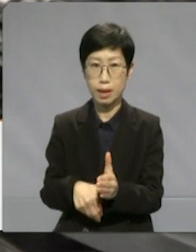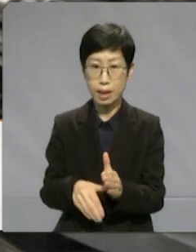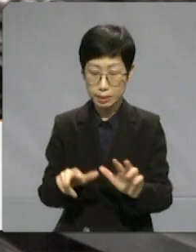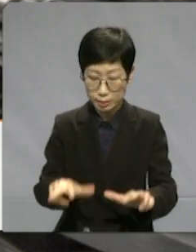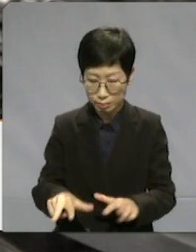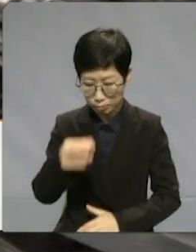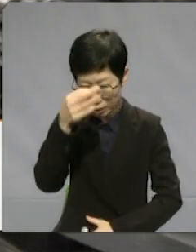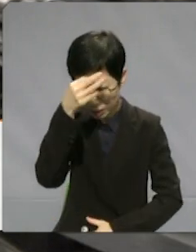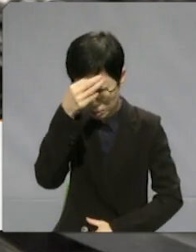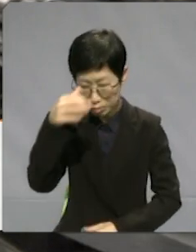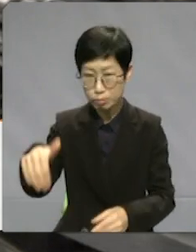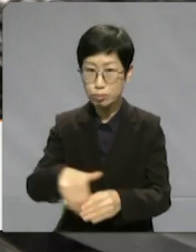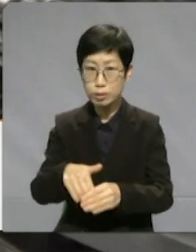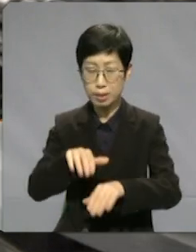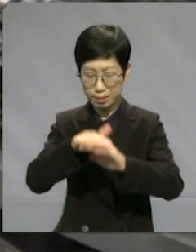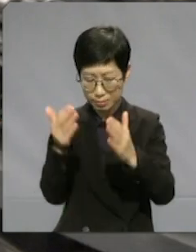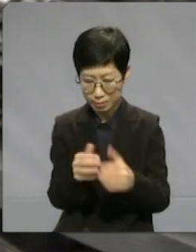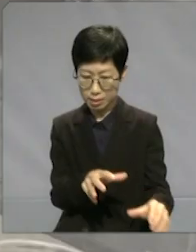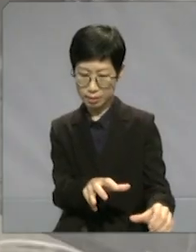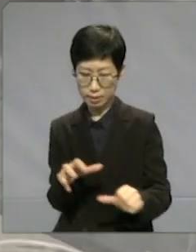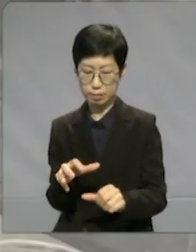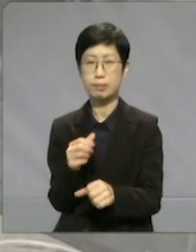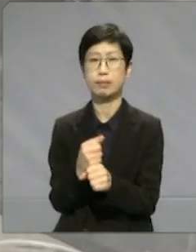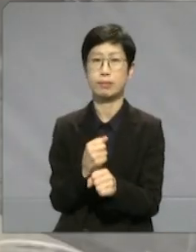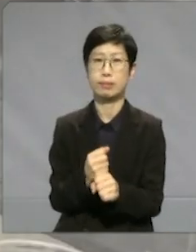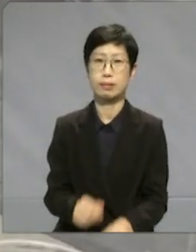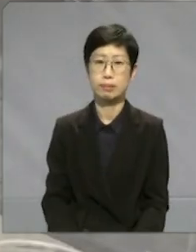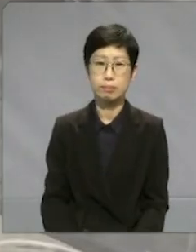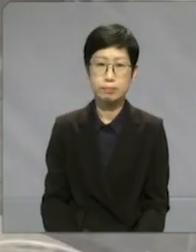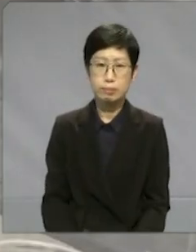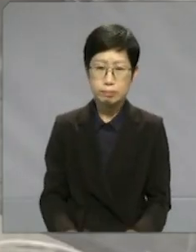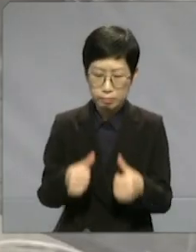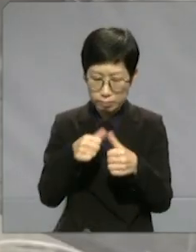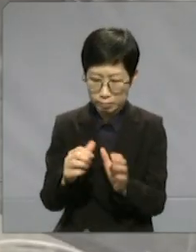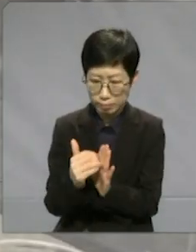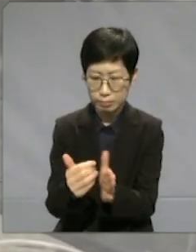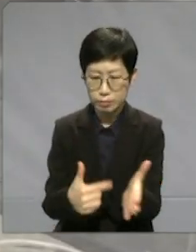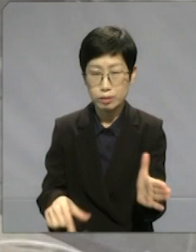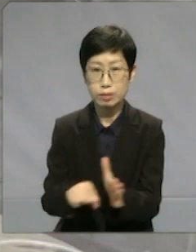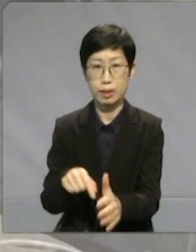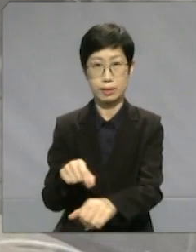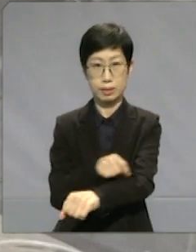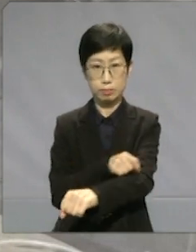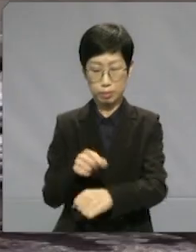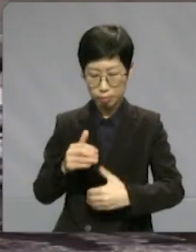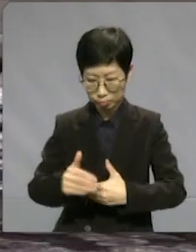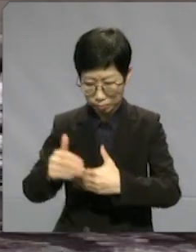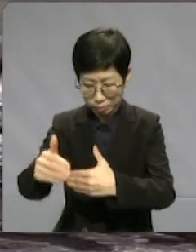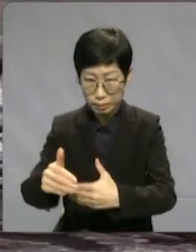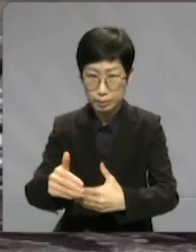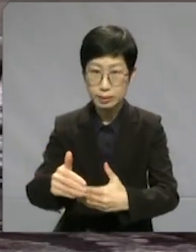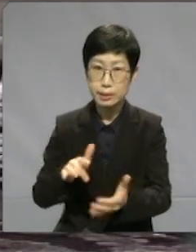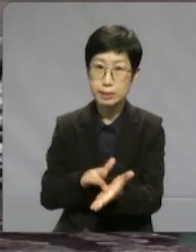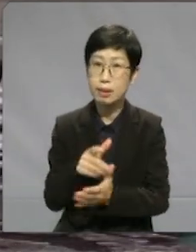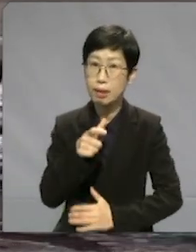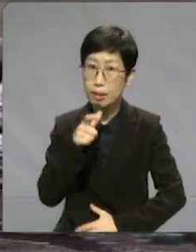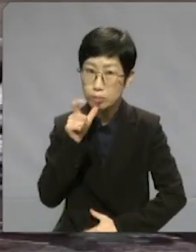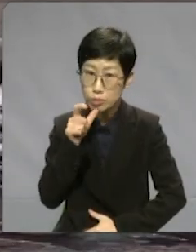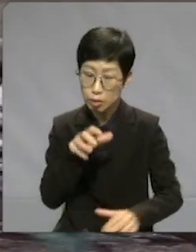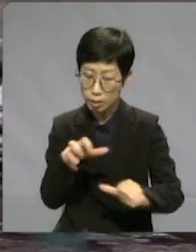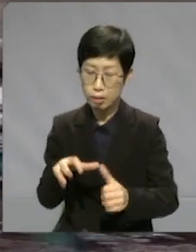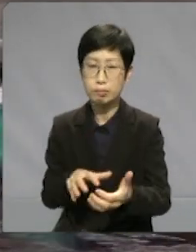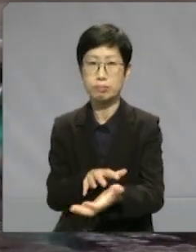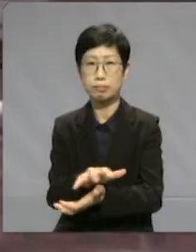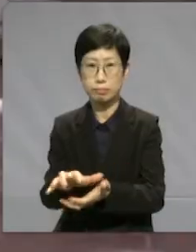기술과 문명이 동원됩니다 직물이 망치지 않도록 특별한 화학공정을 거친 약물로 세탁하고